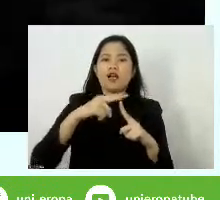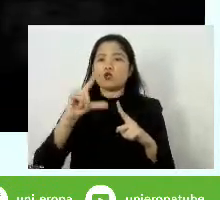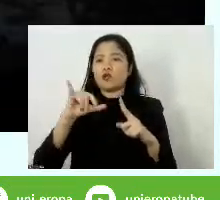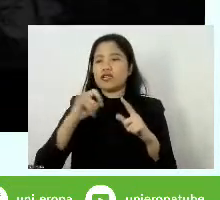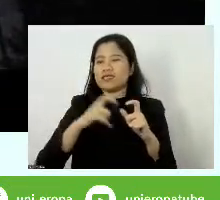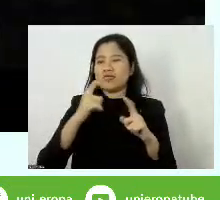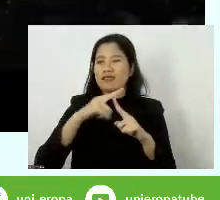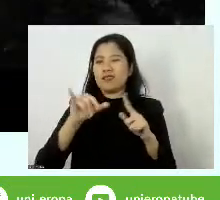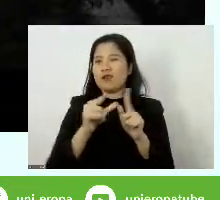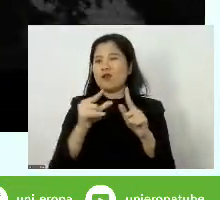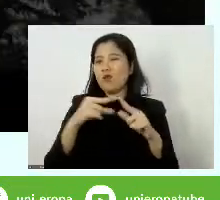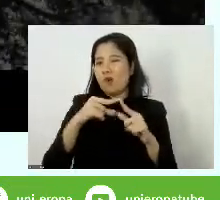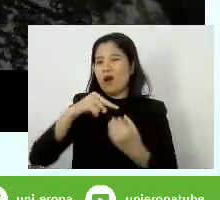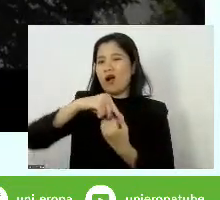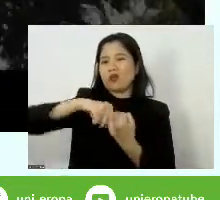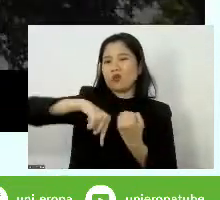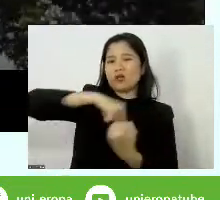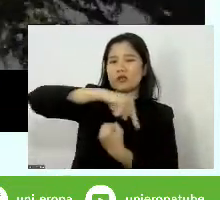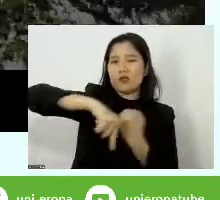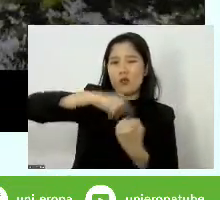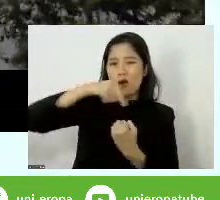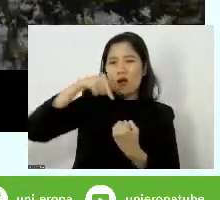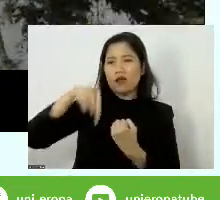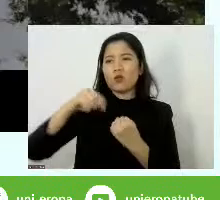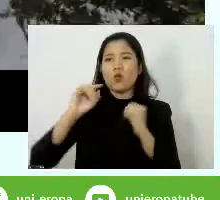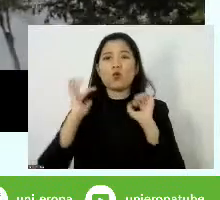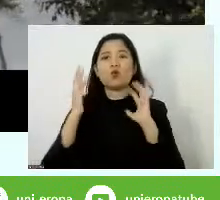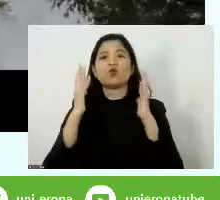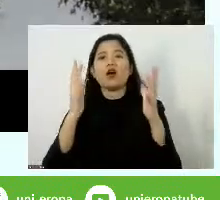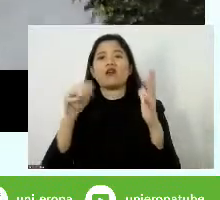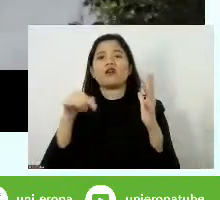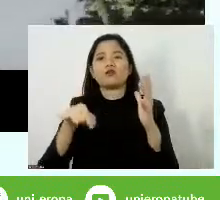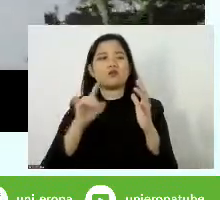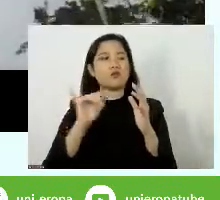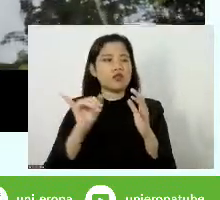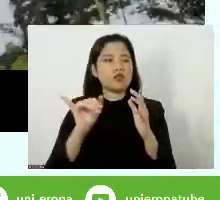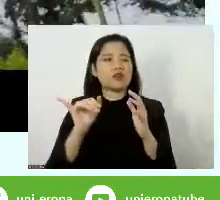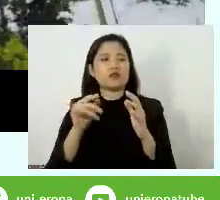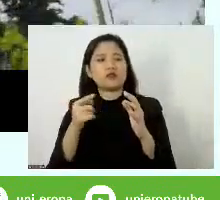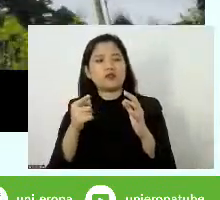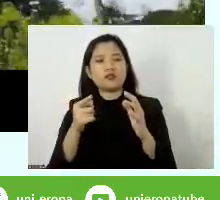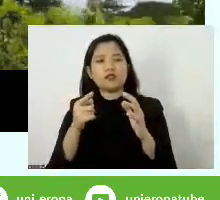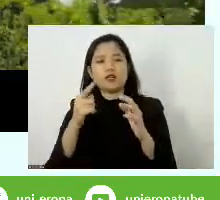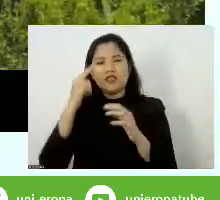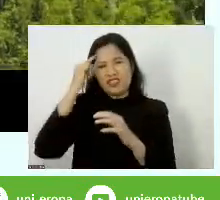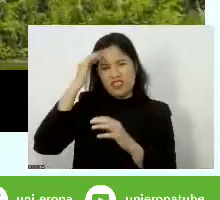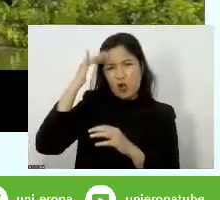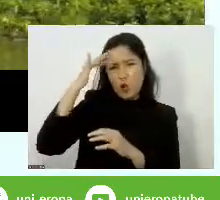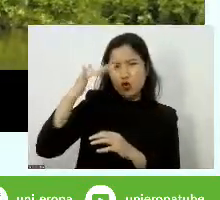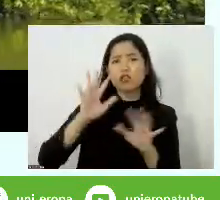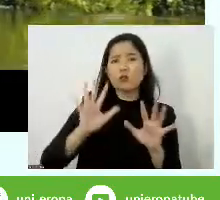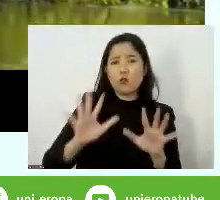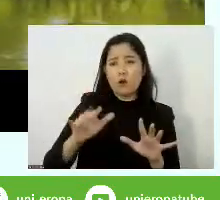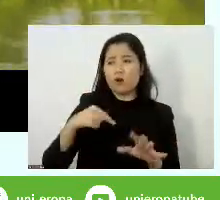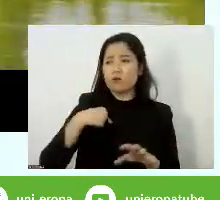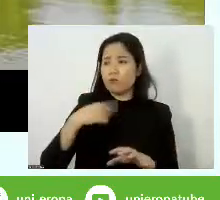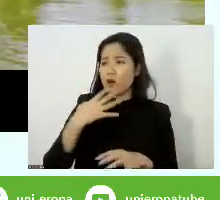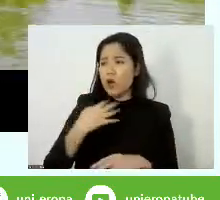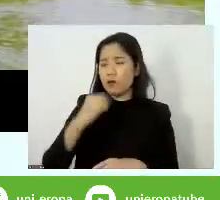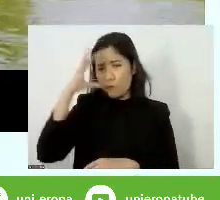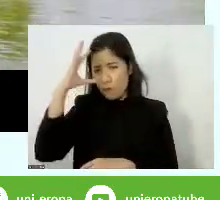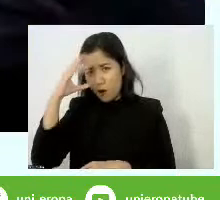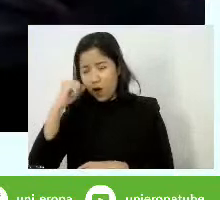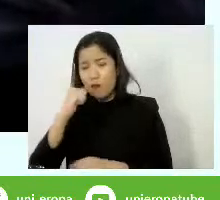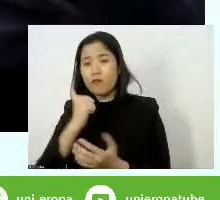biologi dan lain-lain hanya sekedar teoritis sedangkan yang harapannya lebih dipahami seperti yang